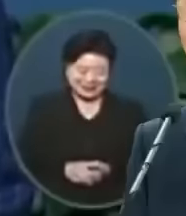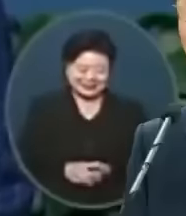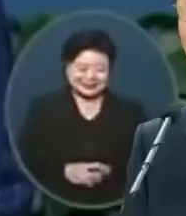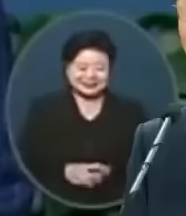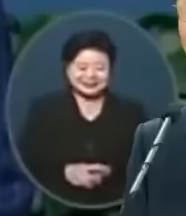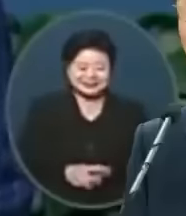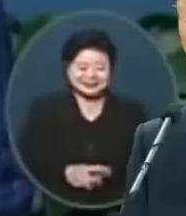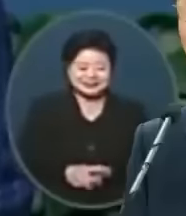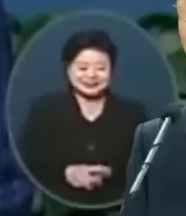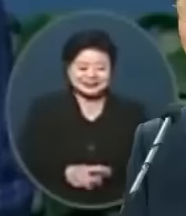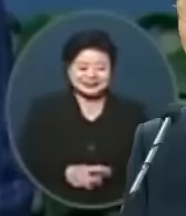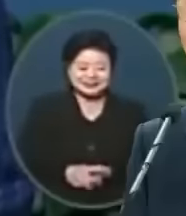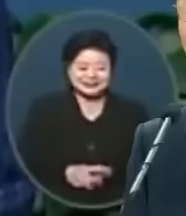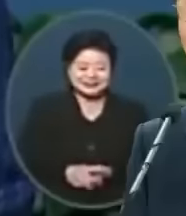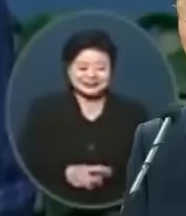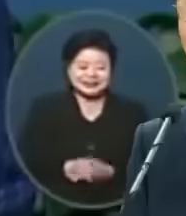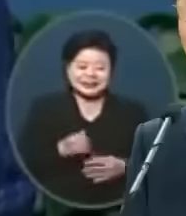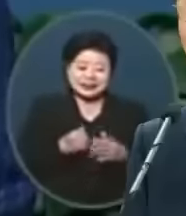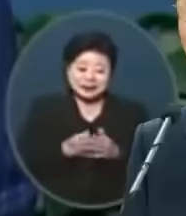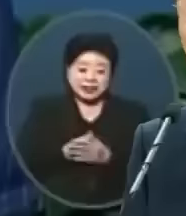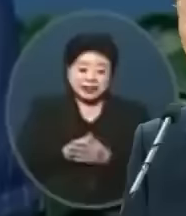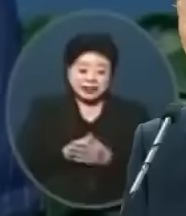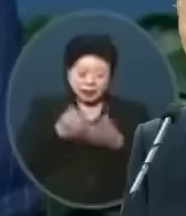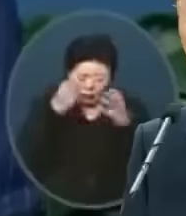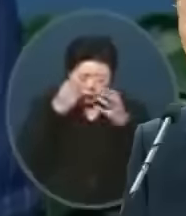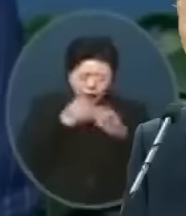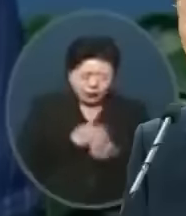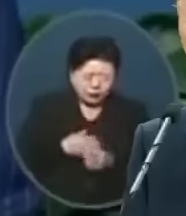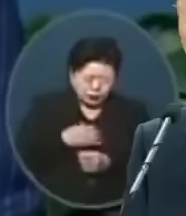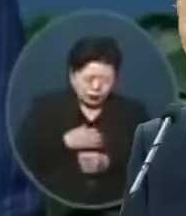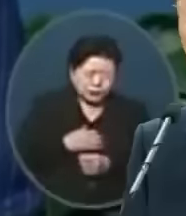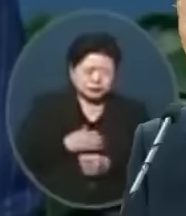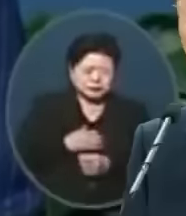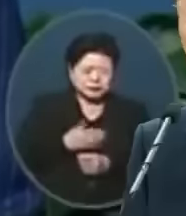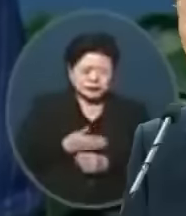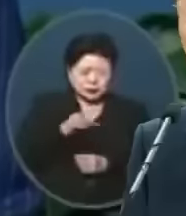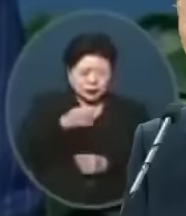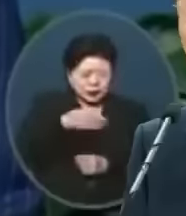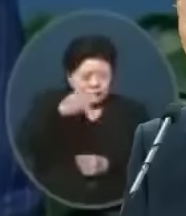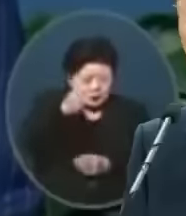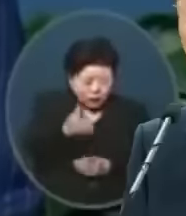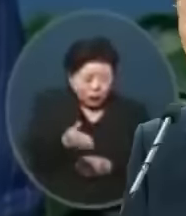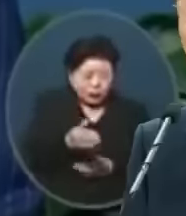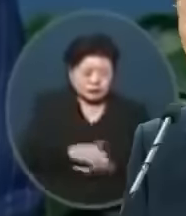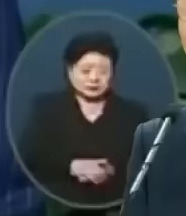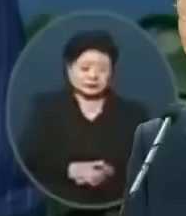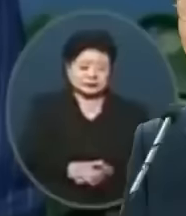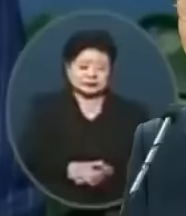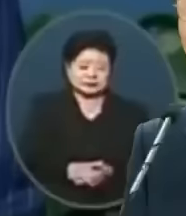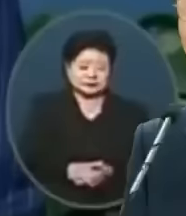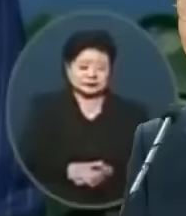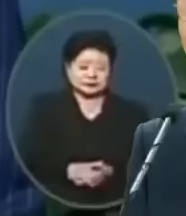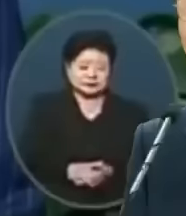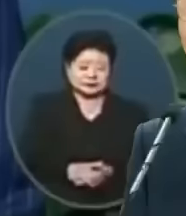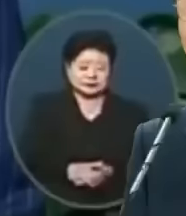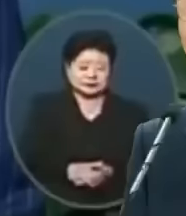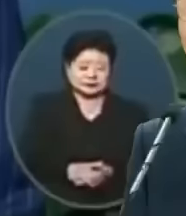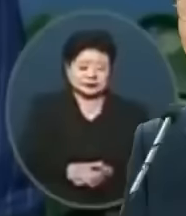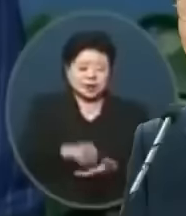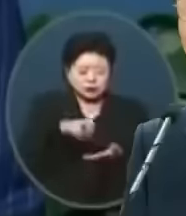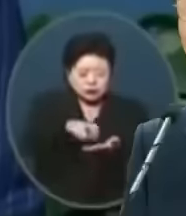것입니다. 그러므로 고통과 괴로울 때 다른 데 가지 마십시오. 어느 곳인지 무릎을